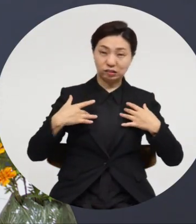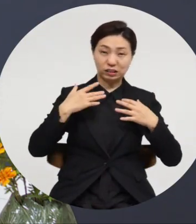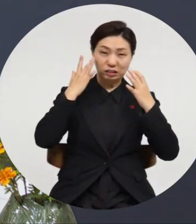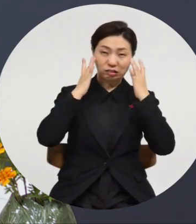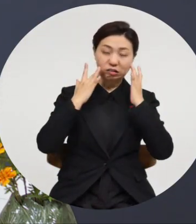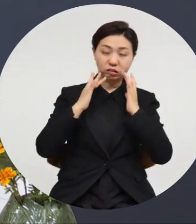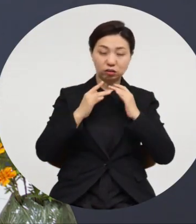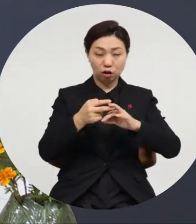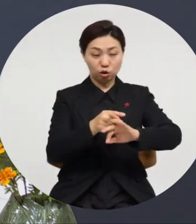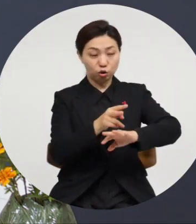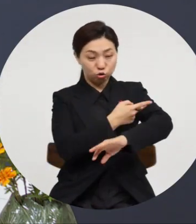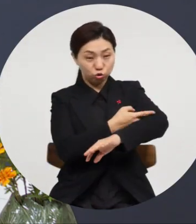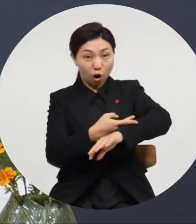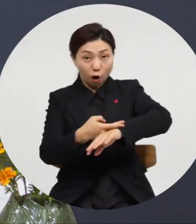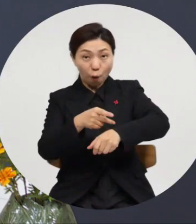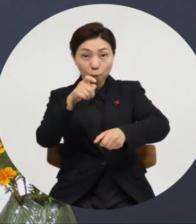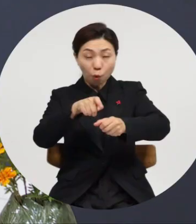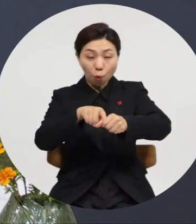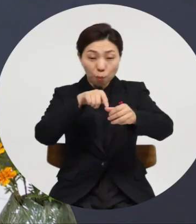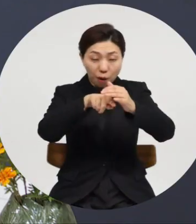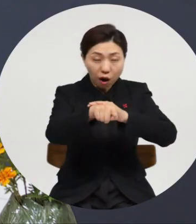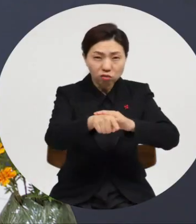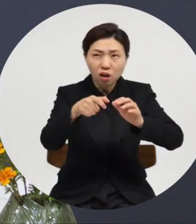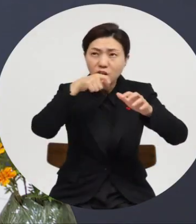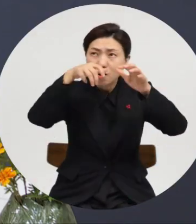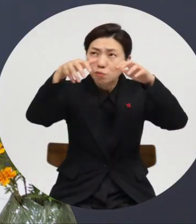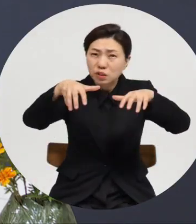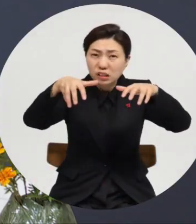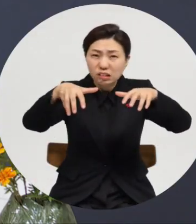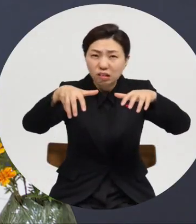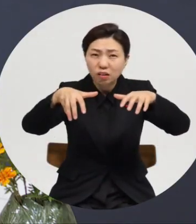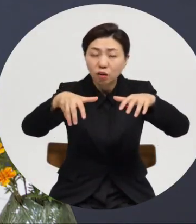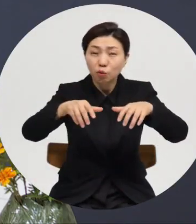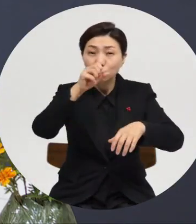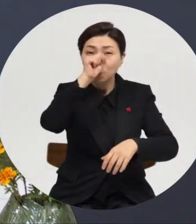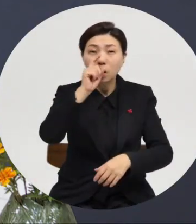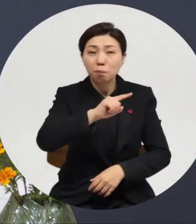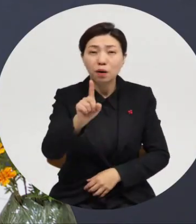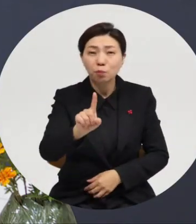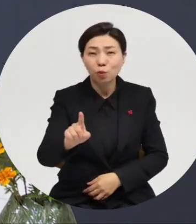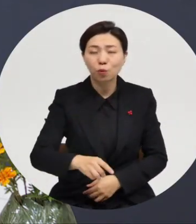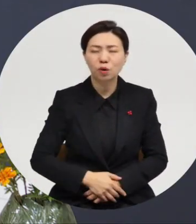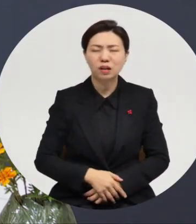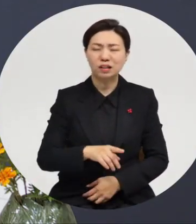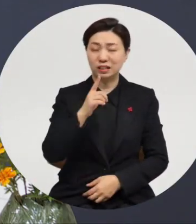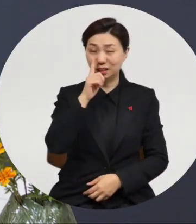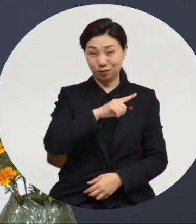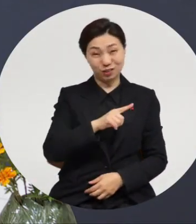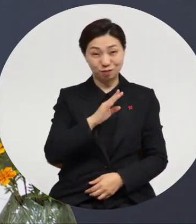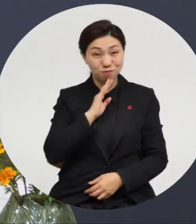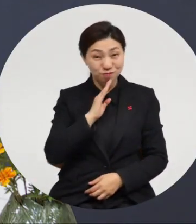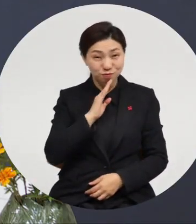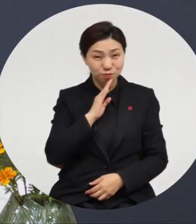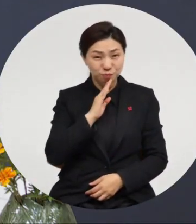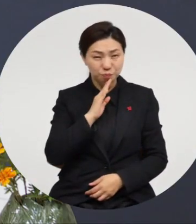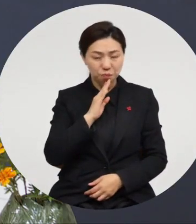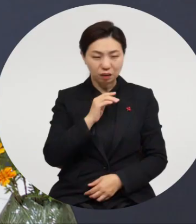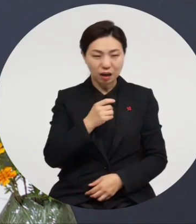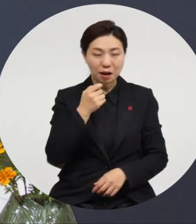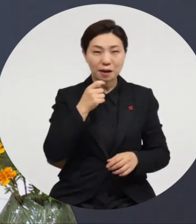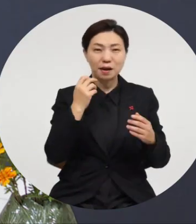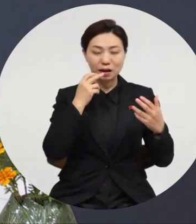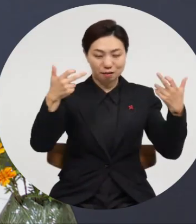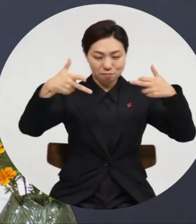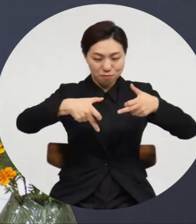더운 거는 몸에 조금 하지만 수영하러 갔는데 해수욕 갔는데 비가 오면 좋나 안 좋나? 안